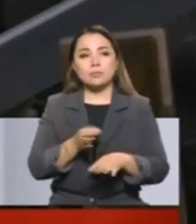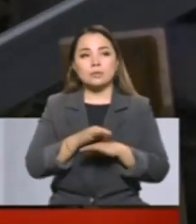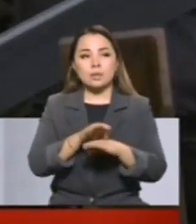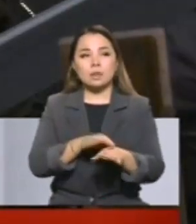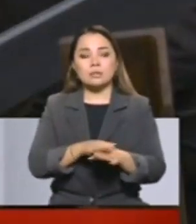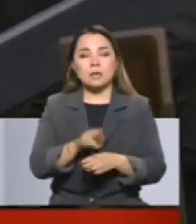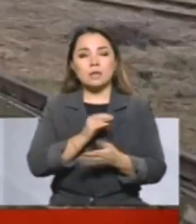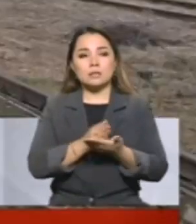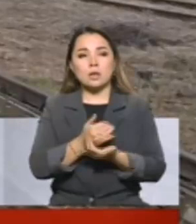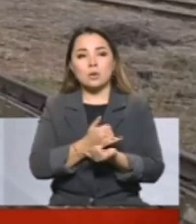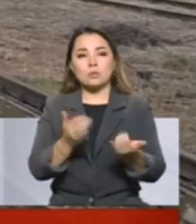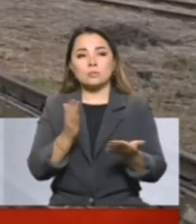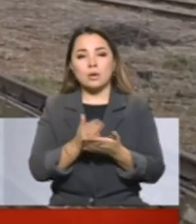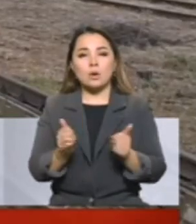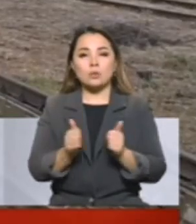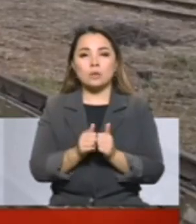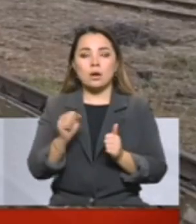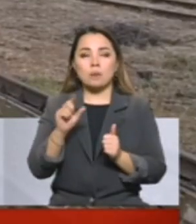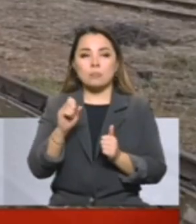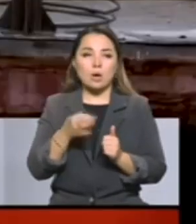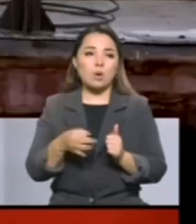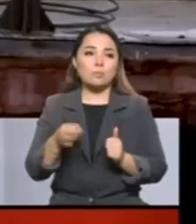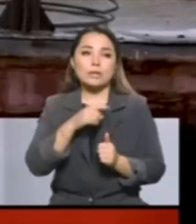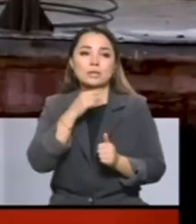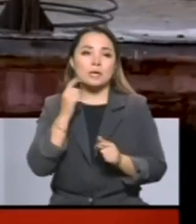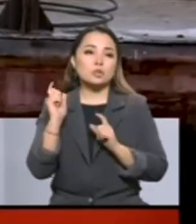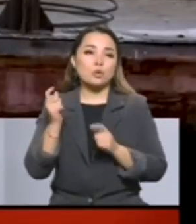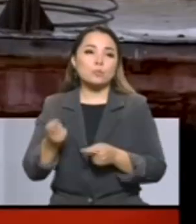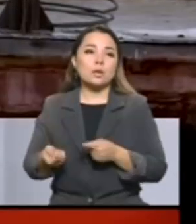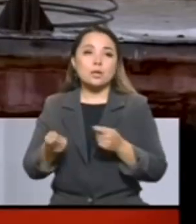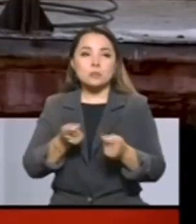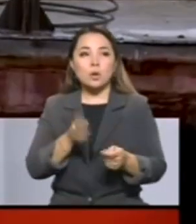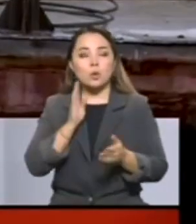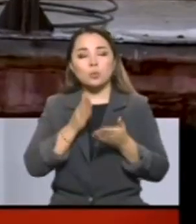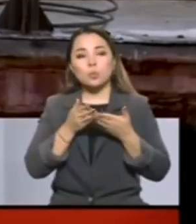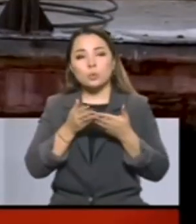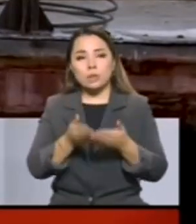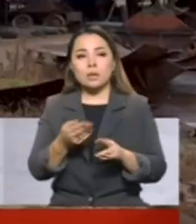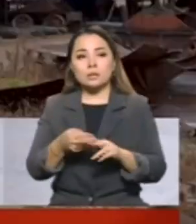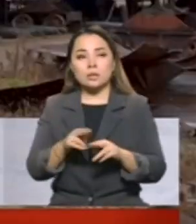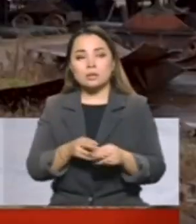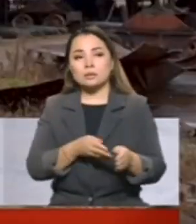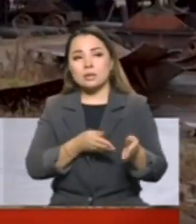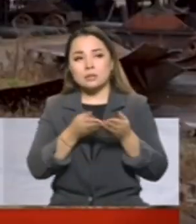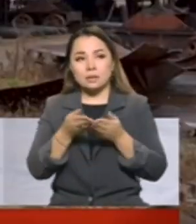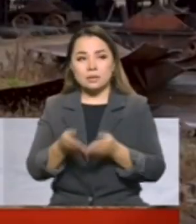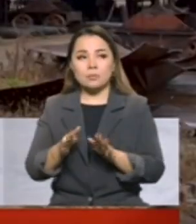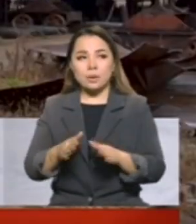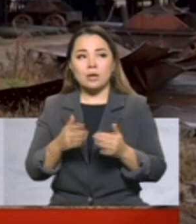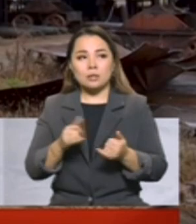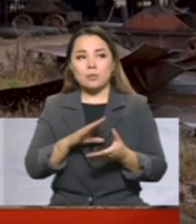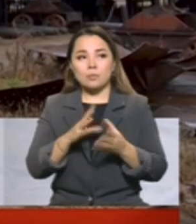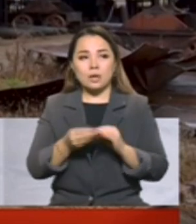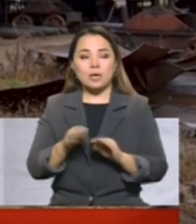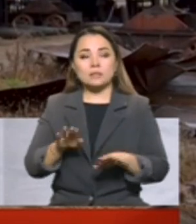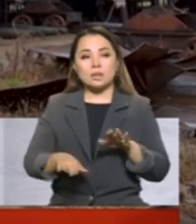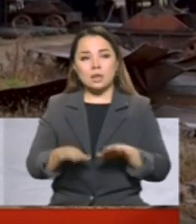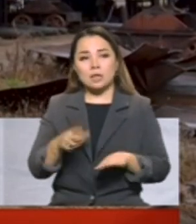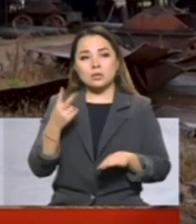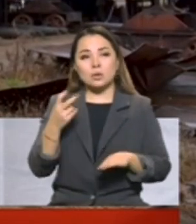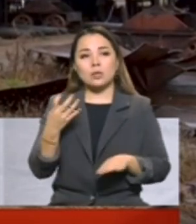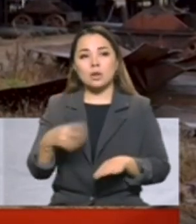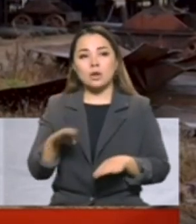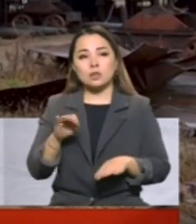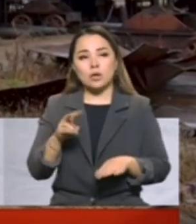баржаларға қызмет көрсетіледі. Көрші Абай облысы мен Ресейдің жүк тасымалдаушы су көліктері де осында келеді. Мына баржаның салмағы